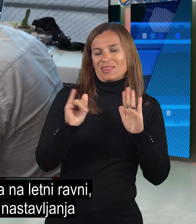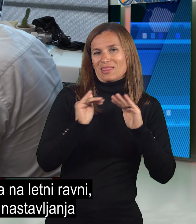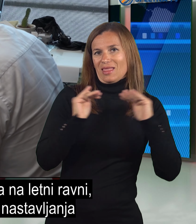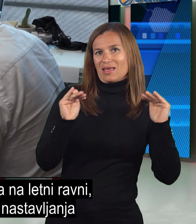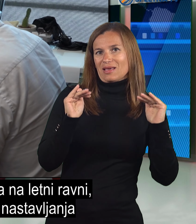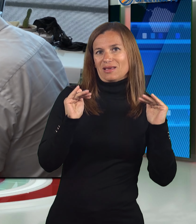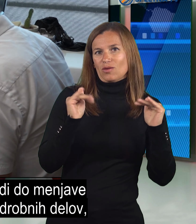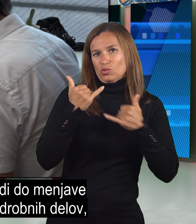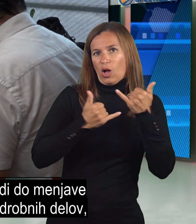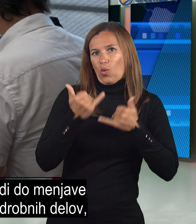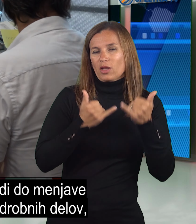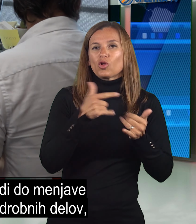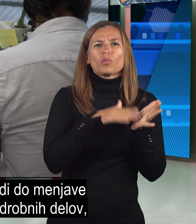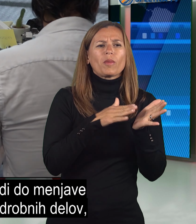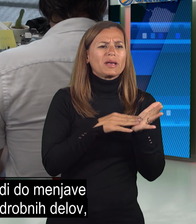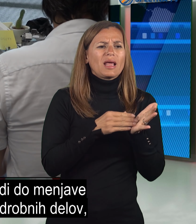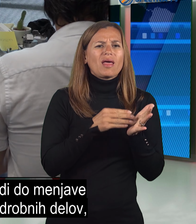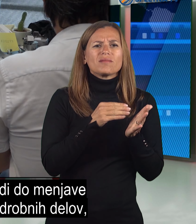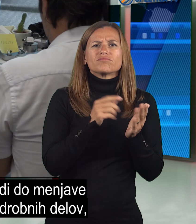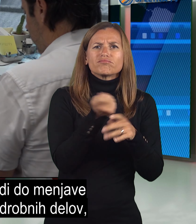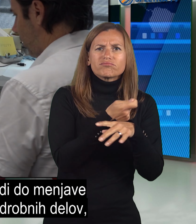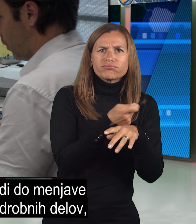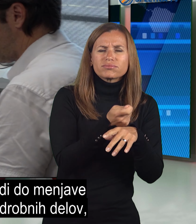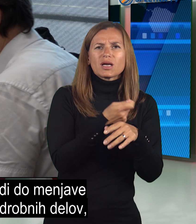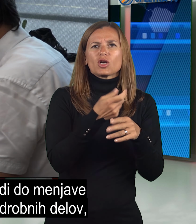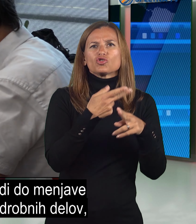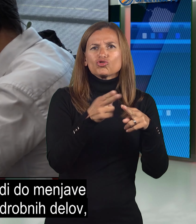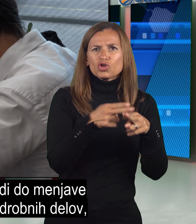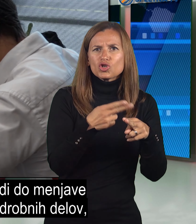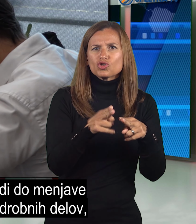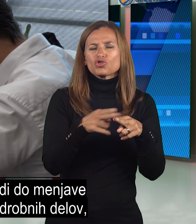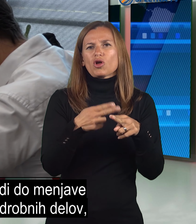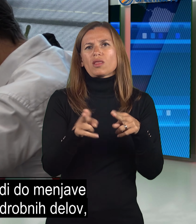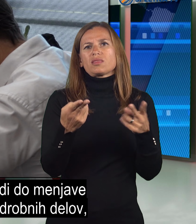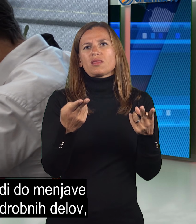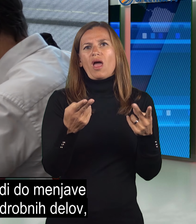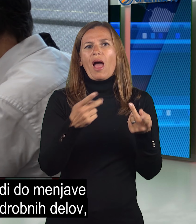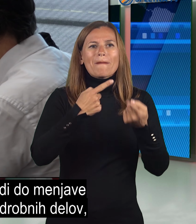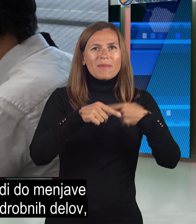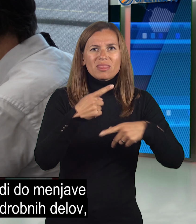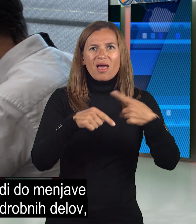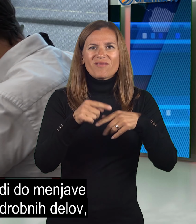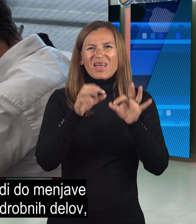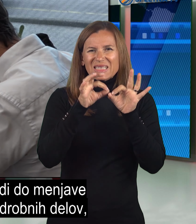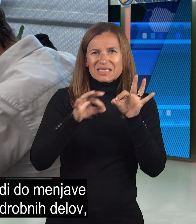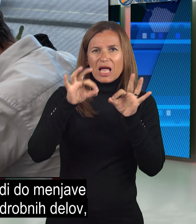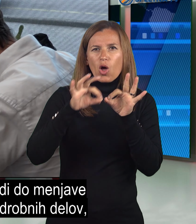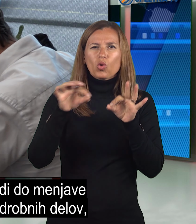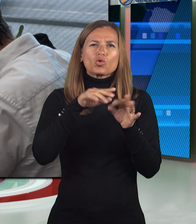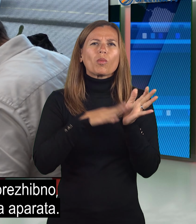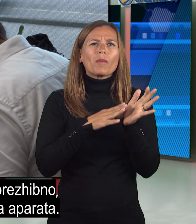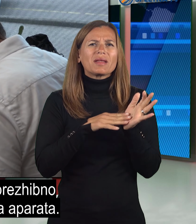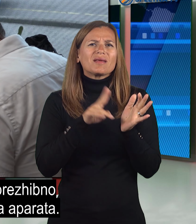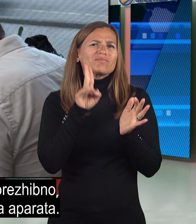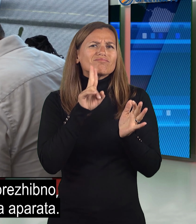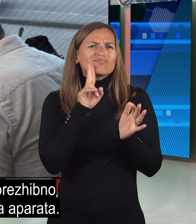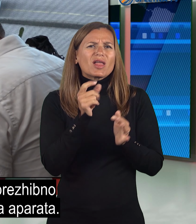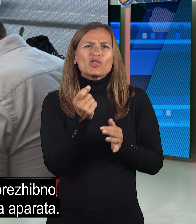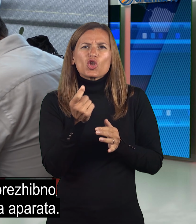zajema od nastavljanja aparata do čiščenja in tudi do menjave cevk, skratka vseh teh drobnih delov, ki